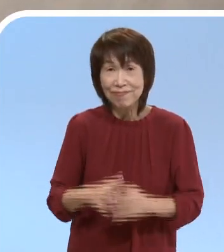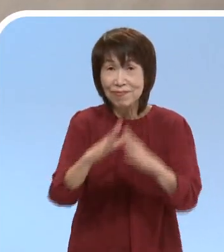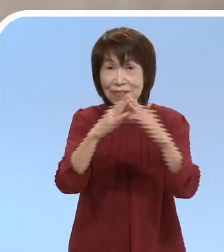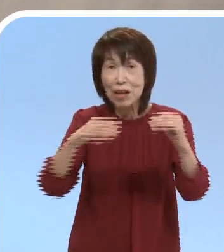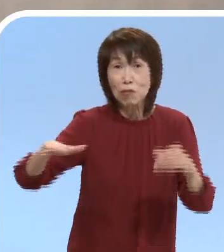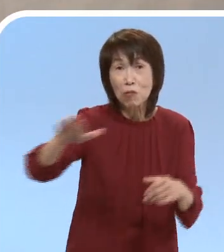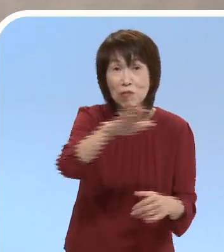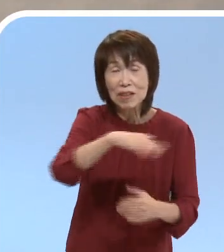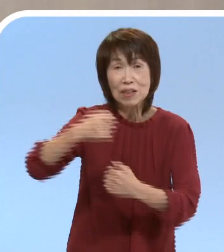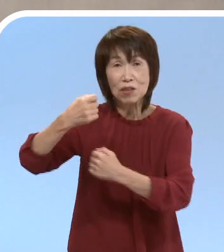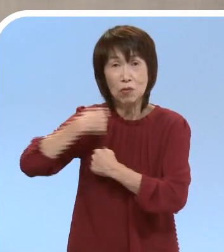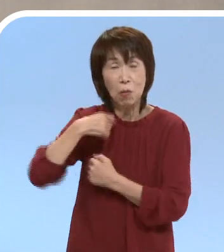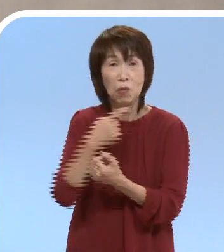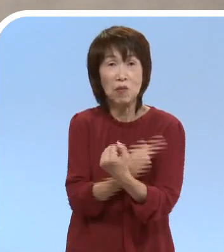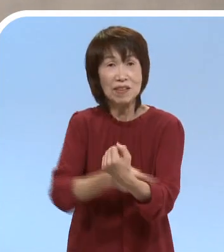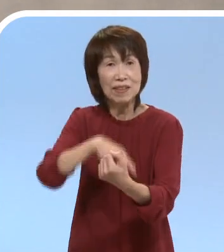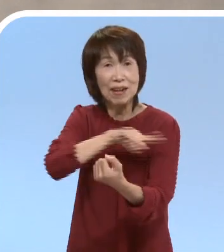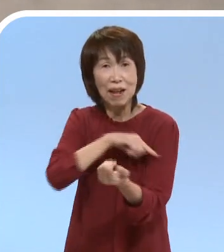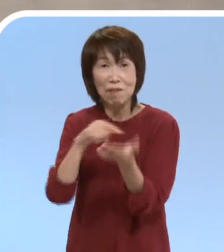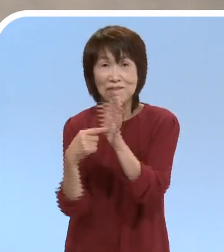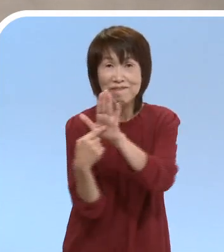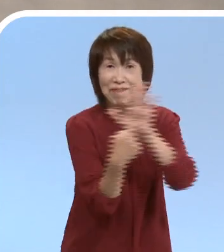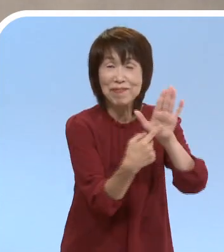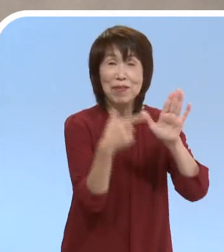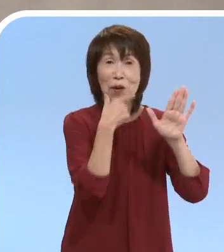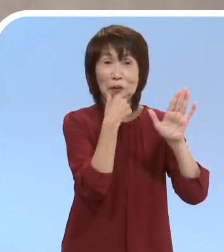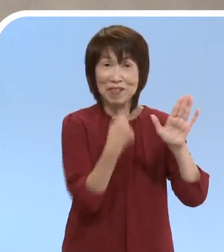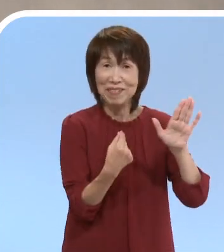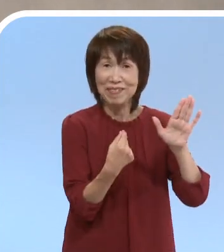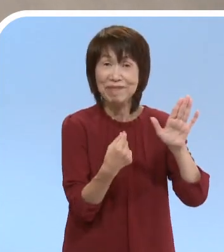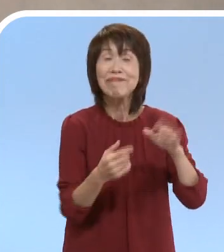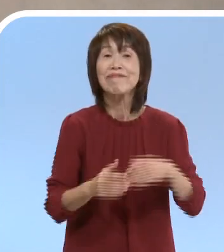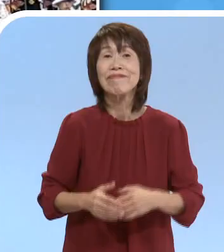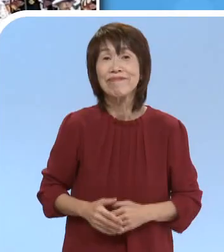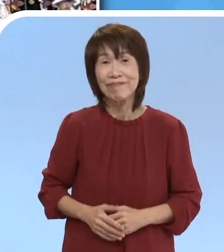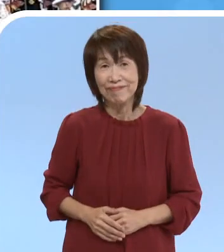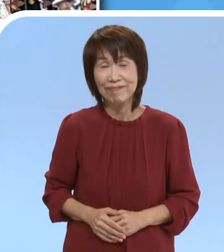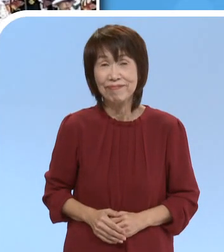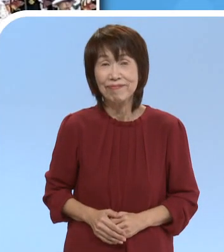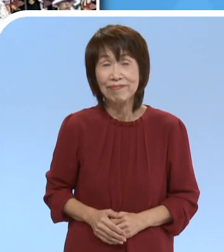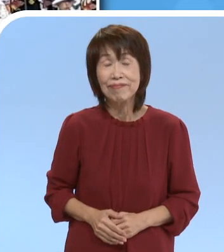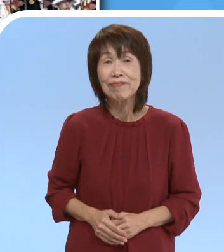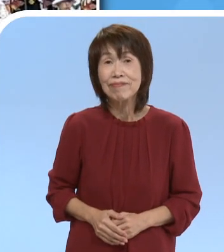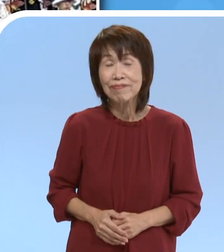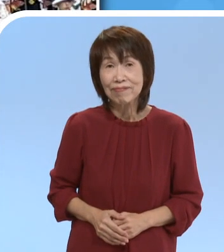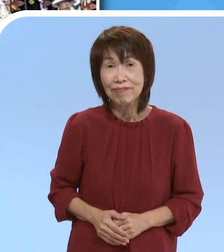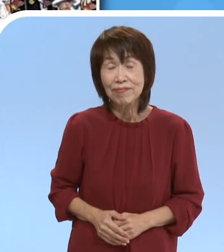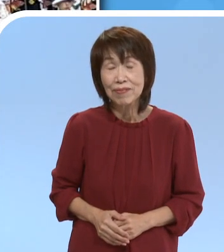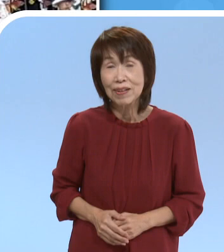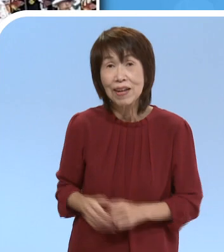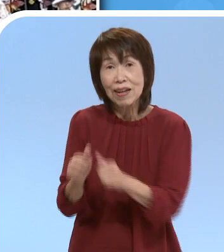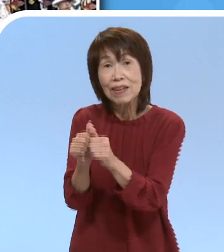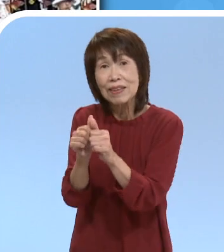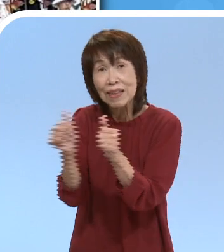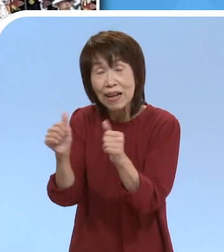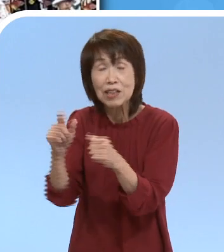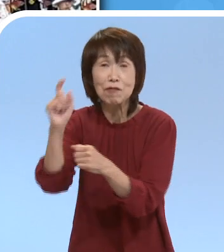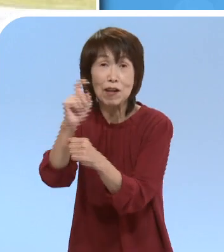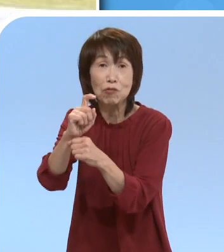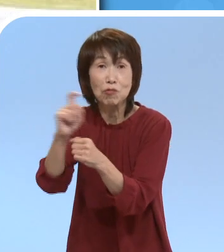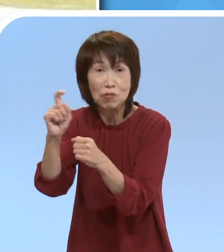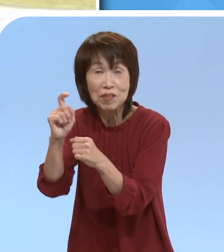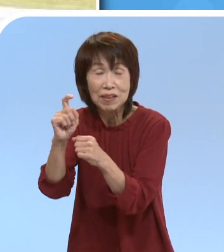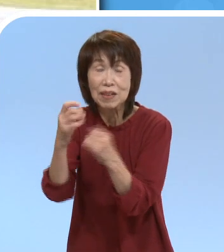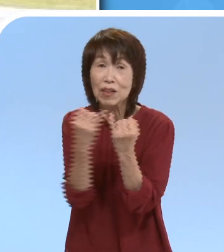して魅力を発信していただきたいというふうに考えています。 チーム兵庫は天皇杯10